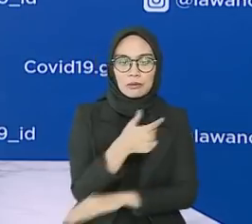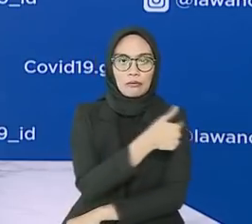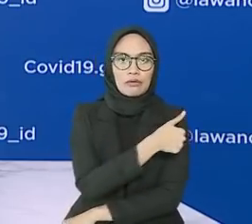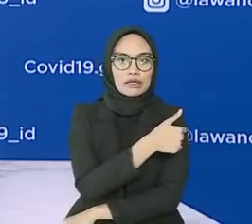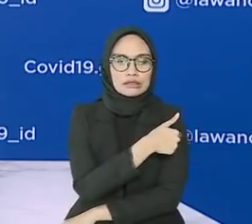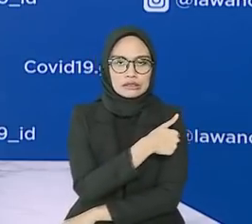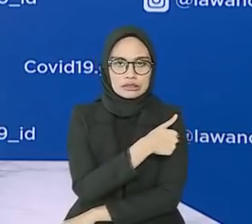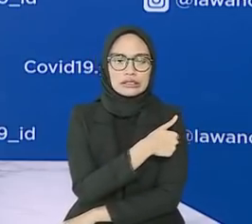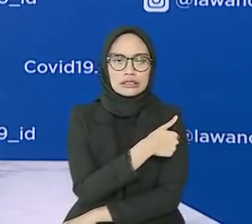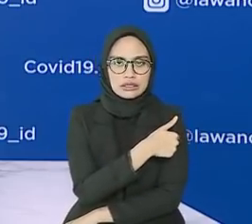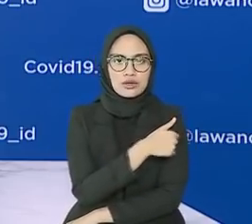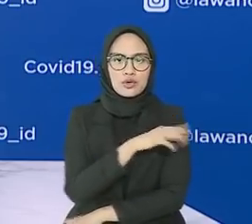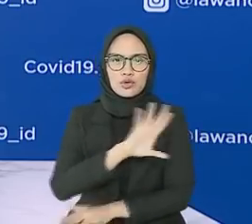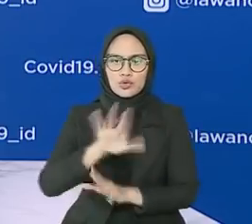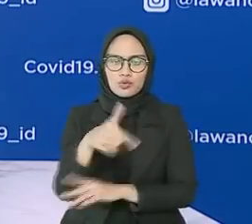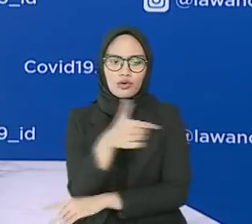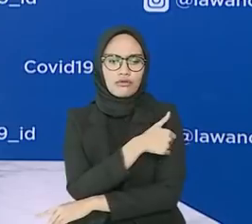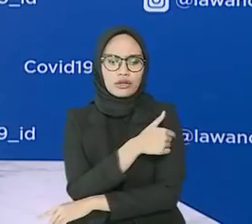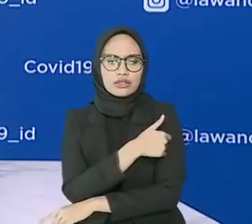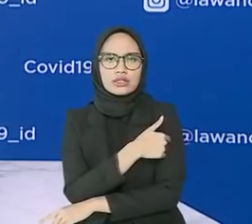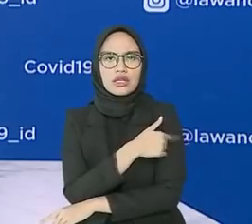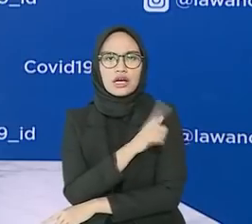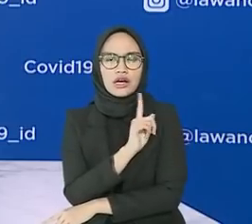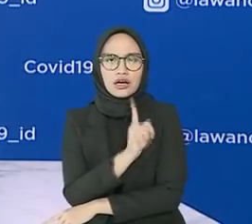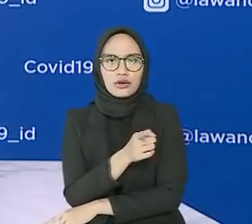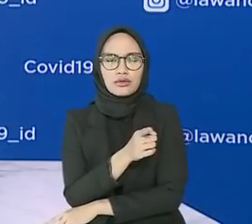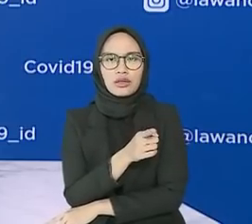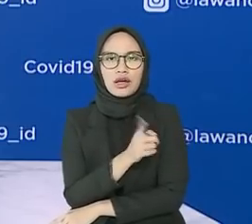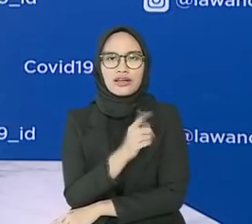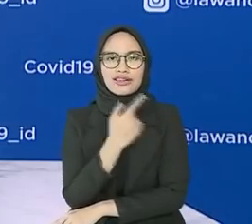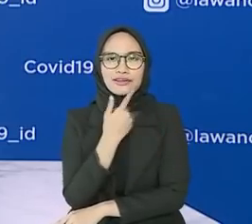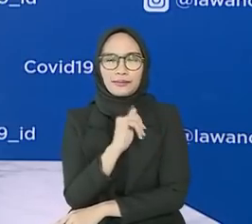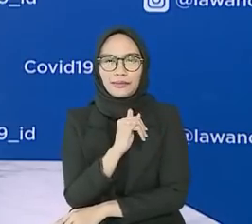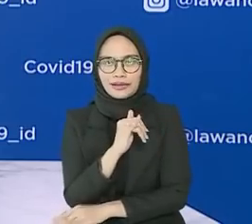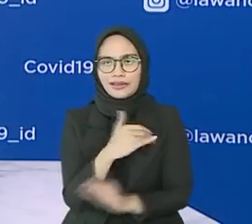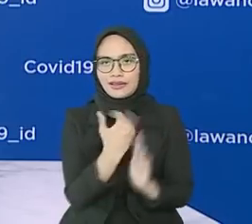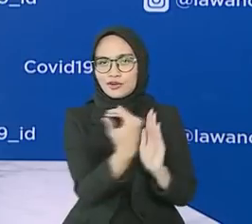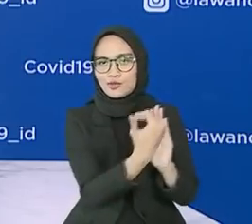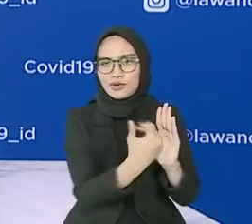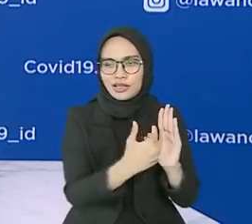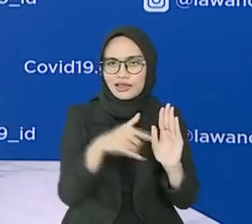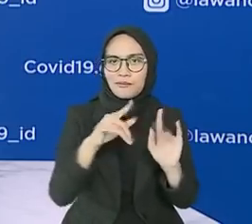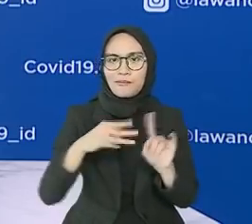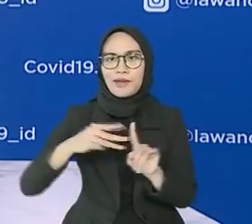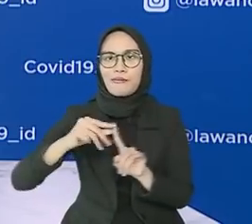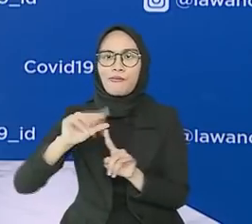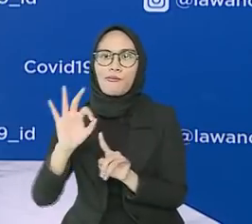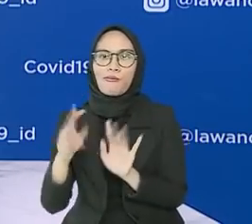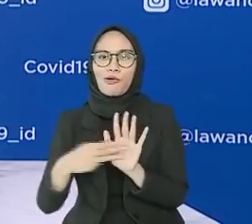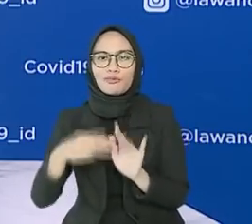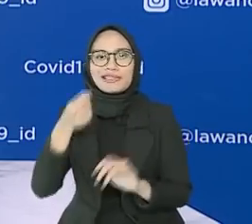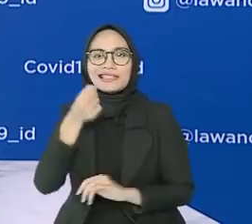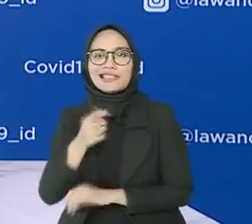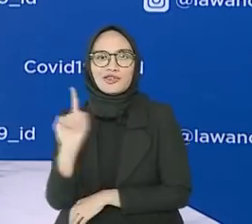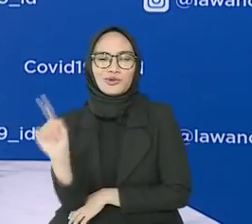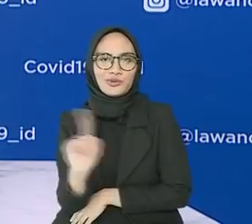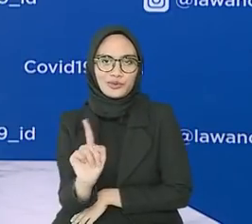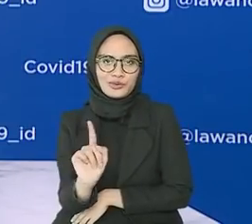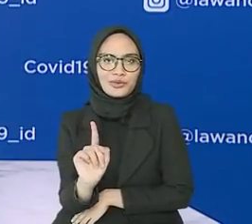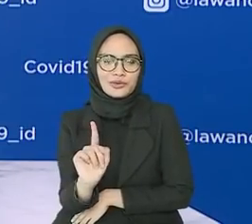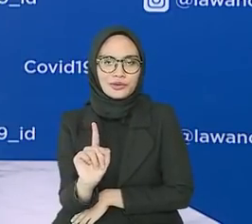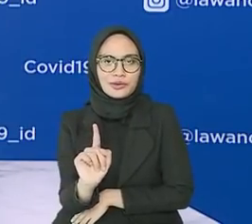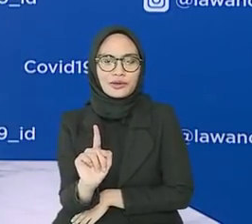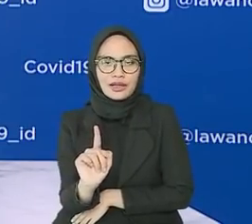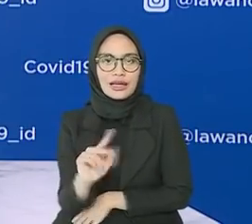divaksinasi, setiap produksi vaksin harus mendapatkan EUA dari Badan POM. Untuk itu, mohon kepada seluruh masyarakat dan